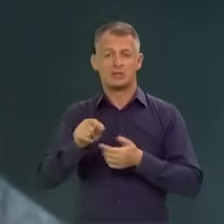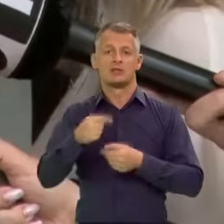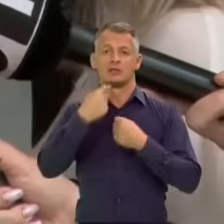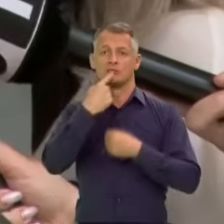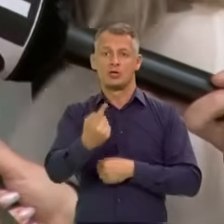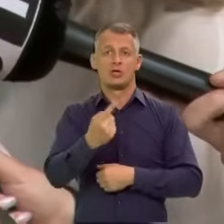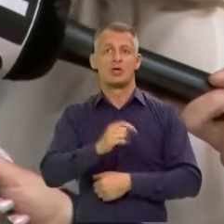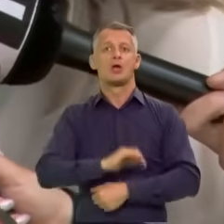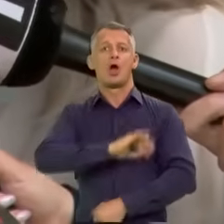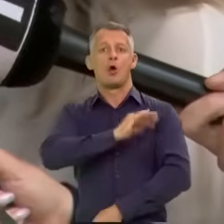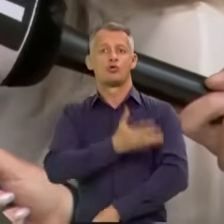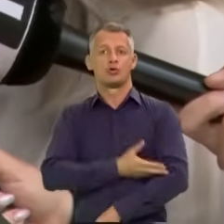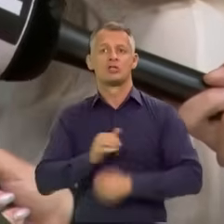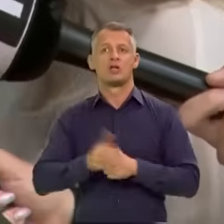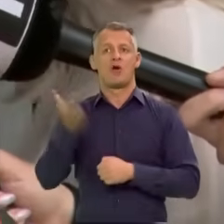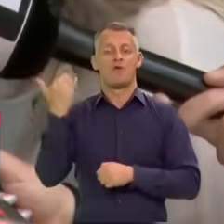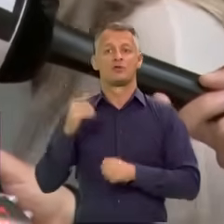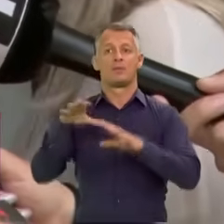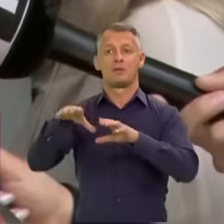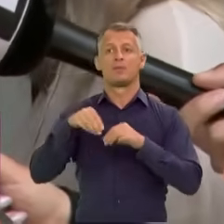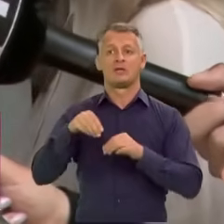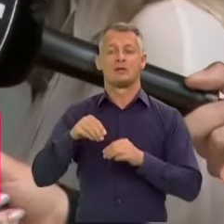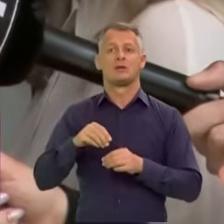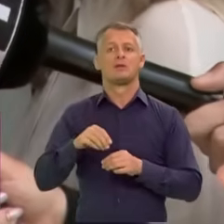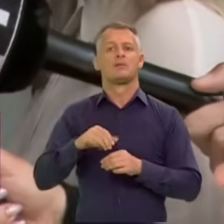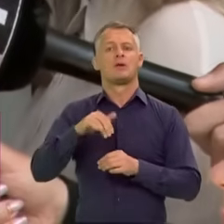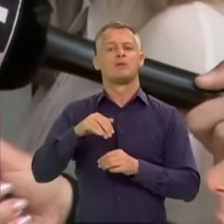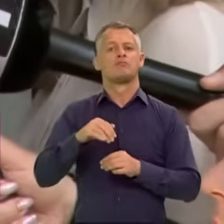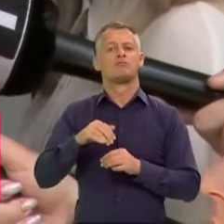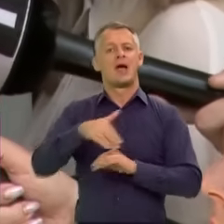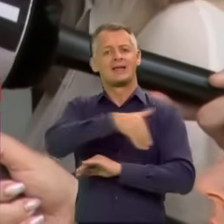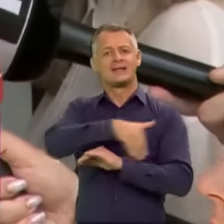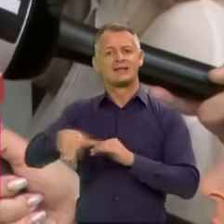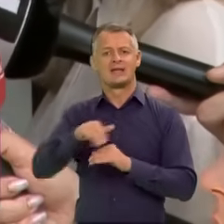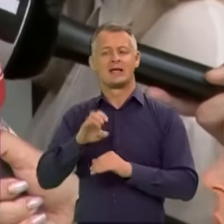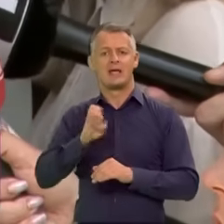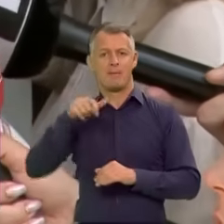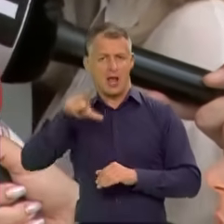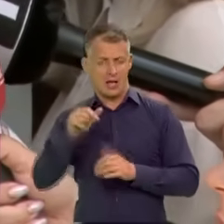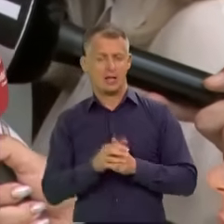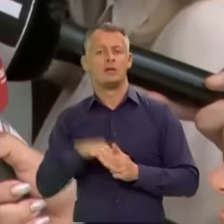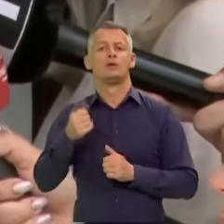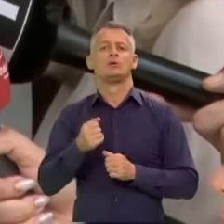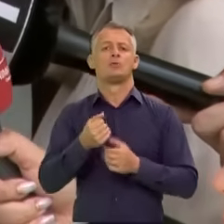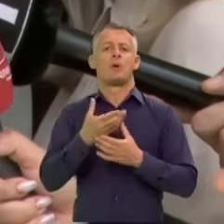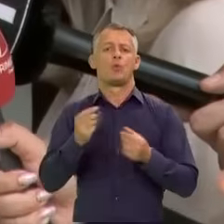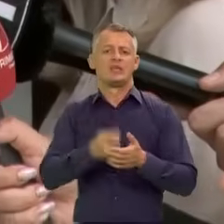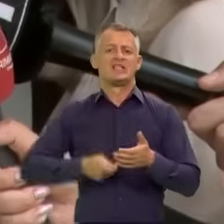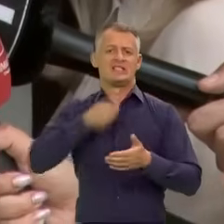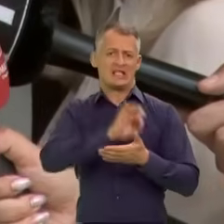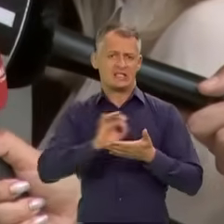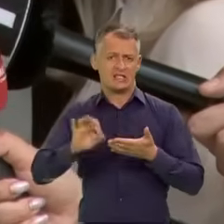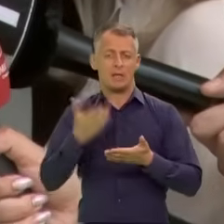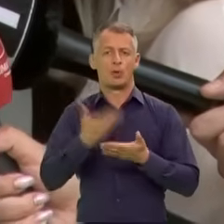autorităților. Au fost primite pe adresa de poștă electronică mai multe sesizări și cu privire la toate sesizările, cu privire la